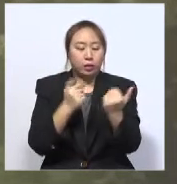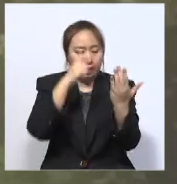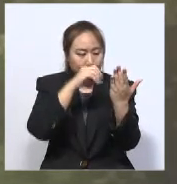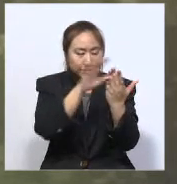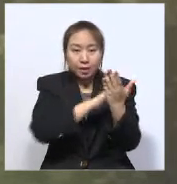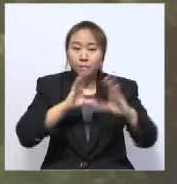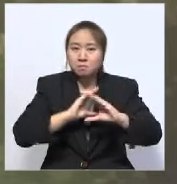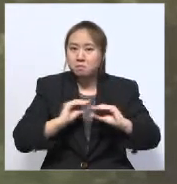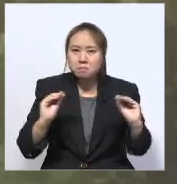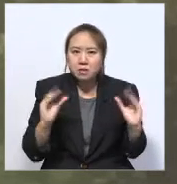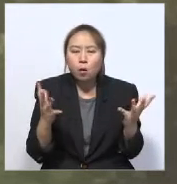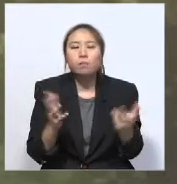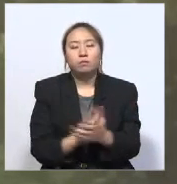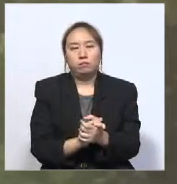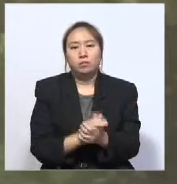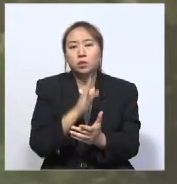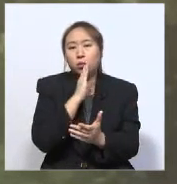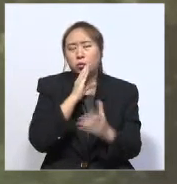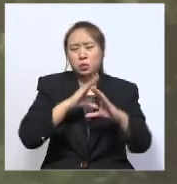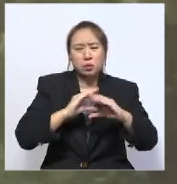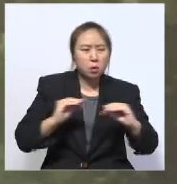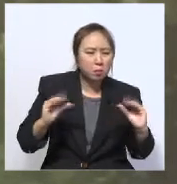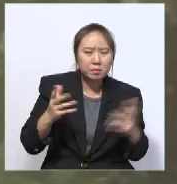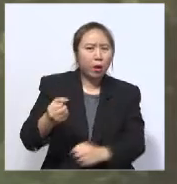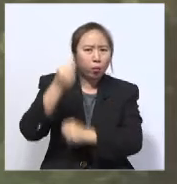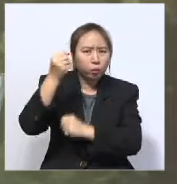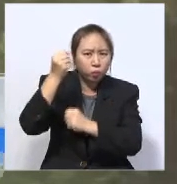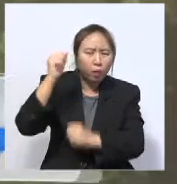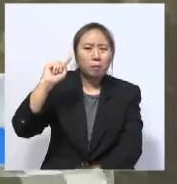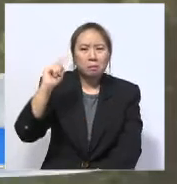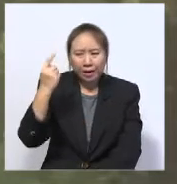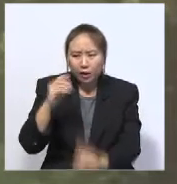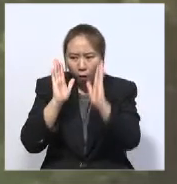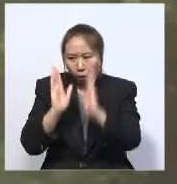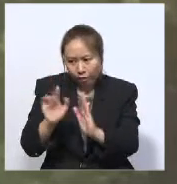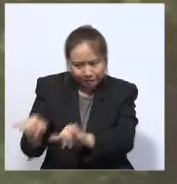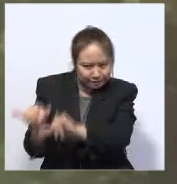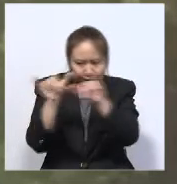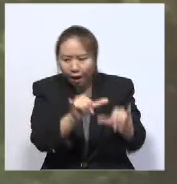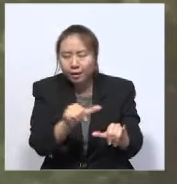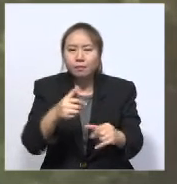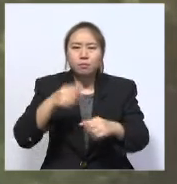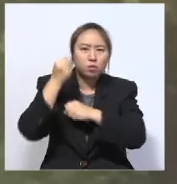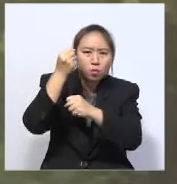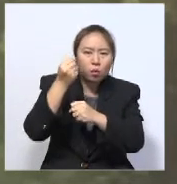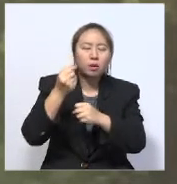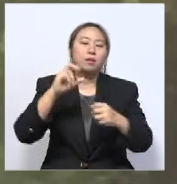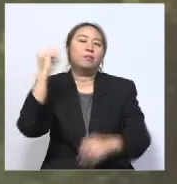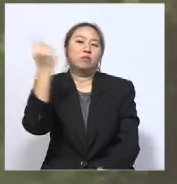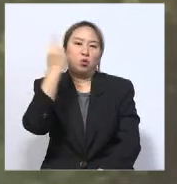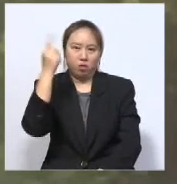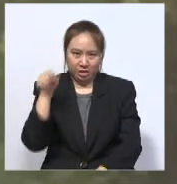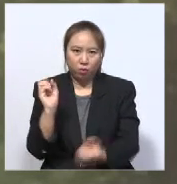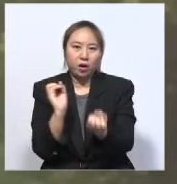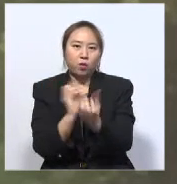งบเมื่อไรก็ตามที่บ้านเมืองไม่สงบมีการมาท่วงเช่นเดิมขึ้นมาอีกมีการเคลื่อนย้ายคนอะไรไปมามันก็จะเกิดปัญหาเรื่องการท่องเที่ยว